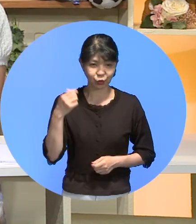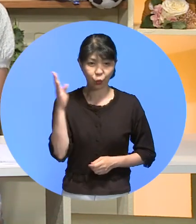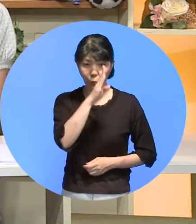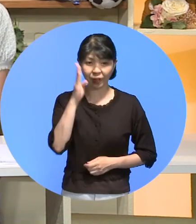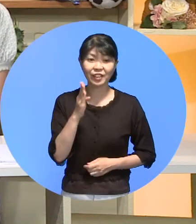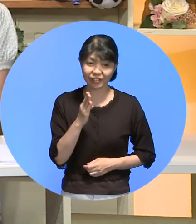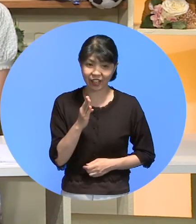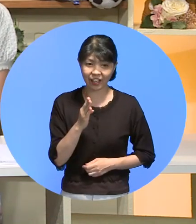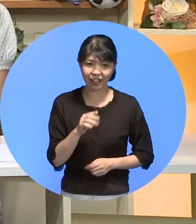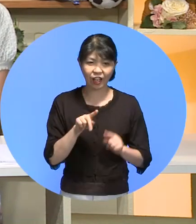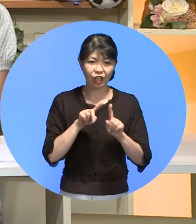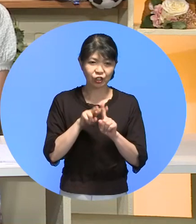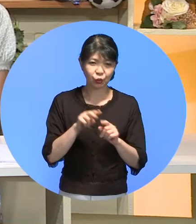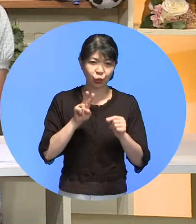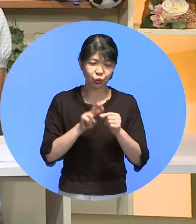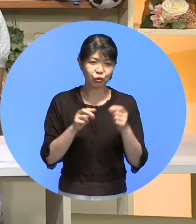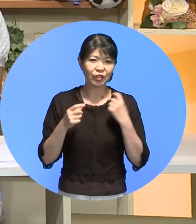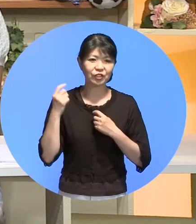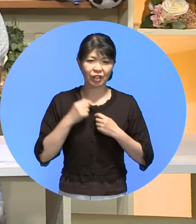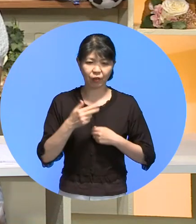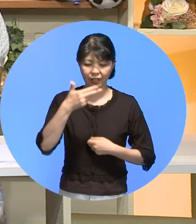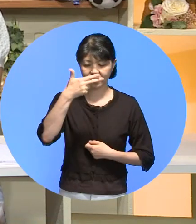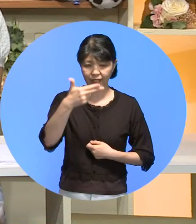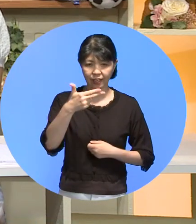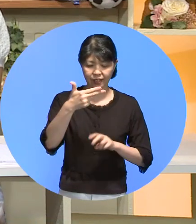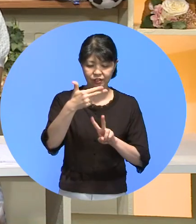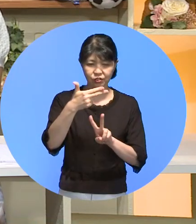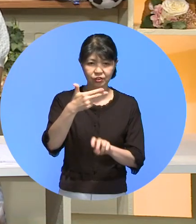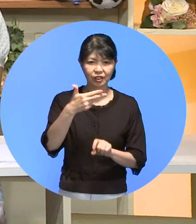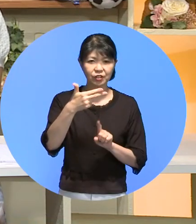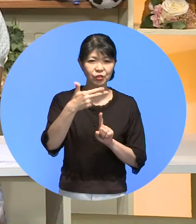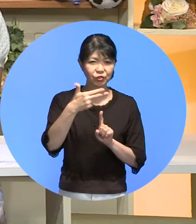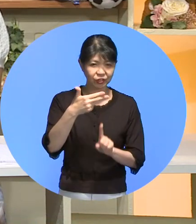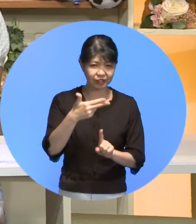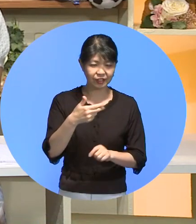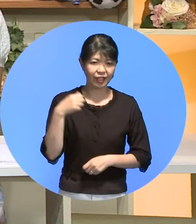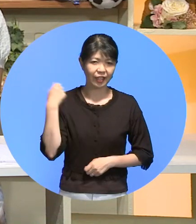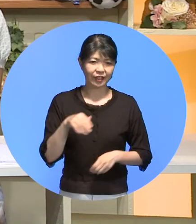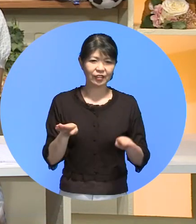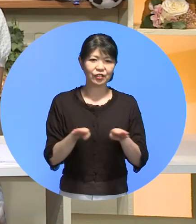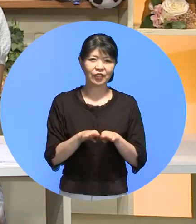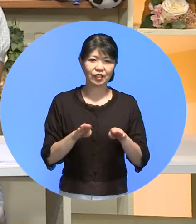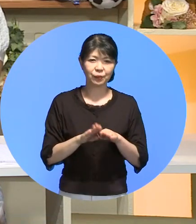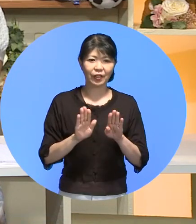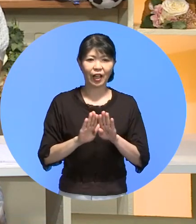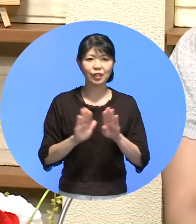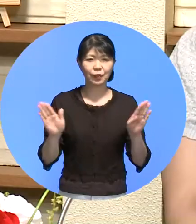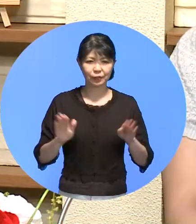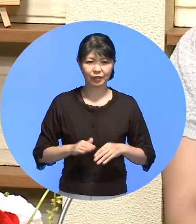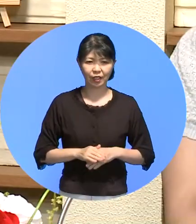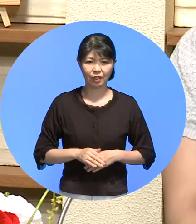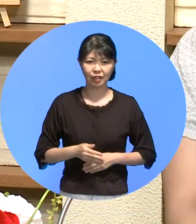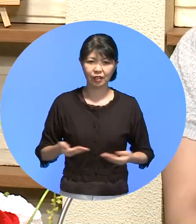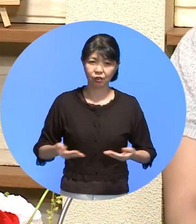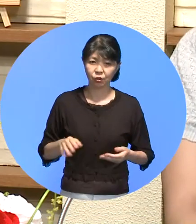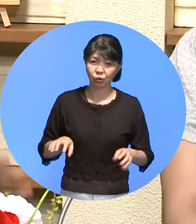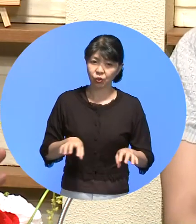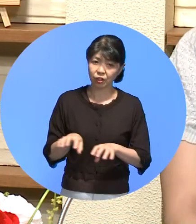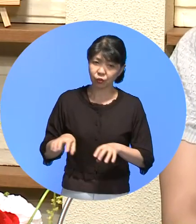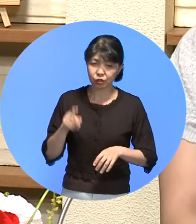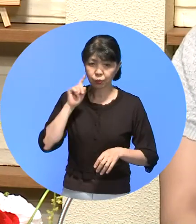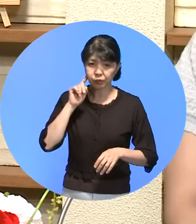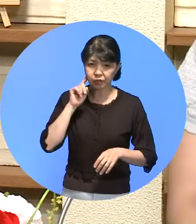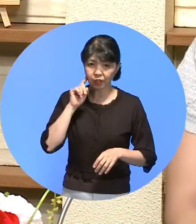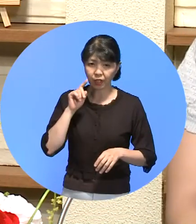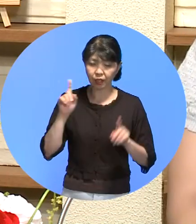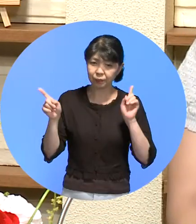ね。 はい、 吹田市内の小中学生は7月21日から夏休みに入りました、まあ、木戸さんはね仕事忙しいと思